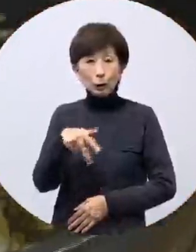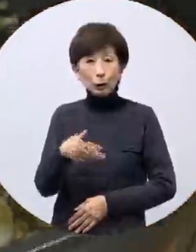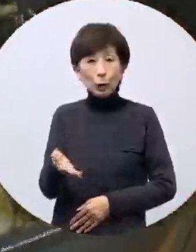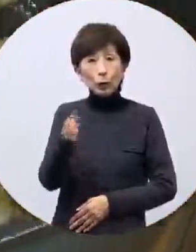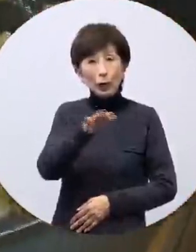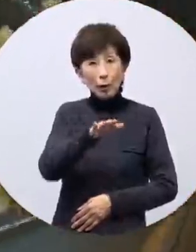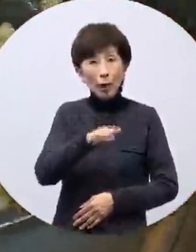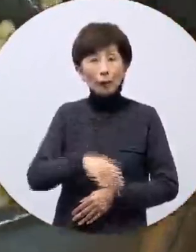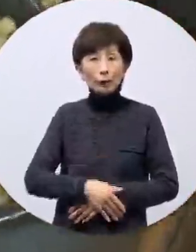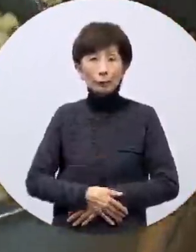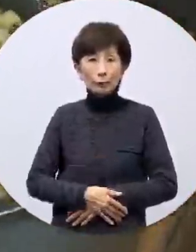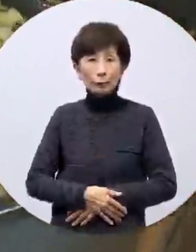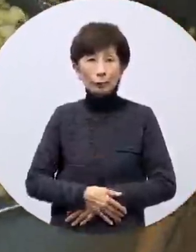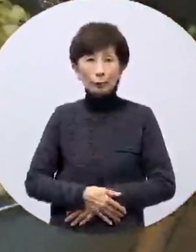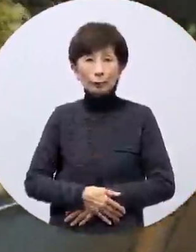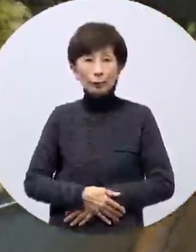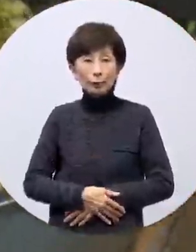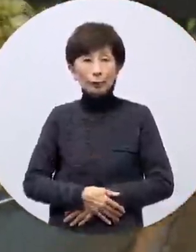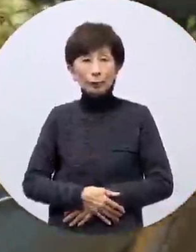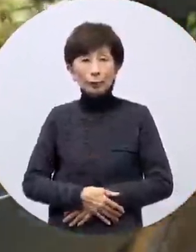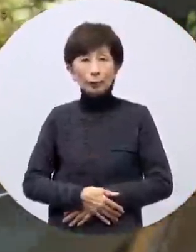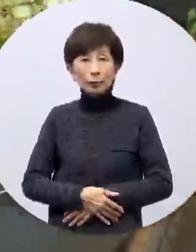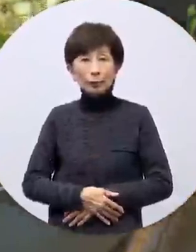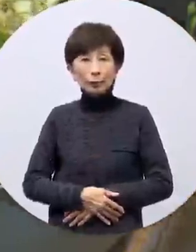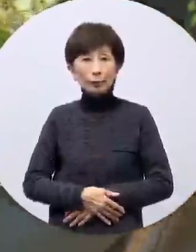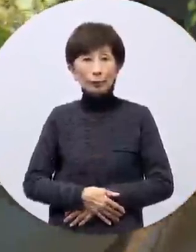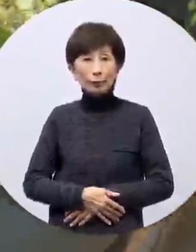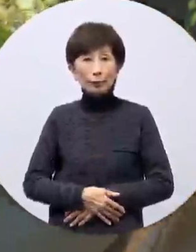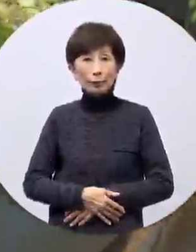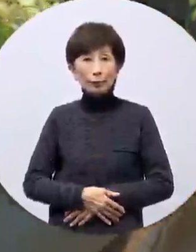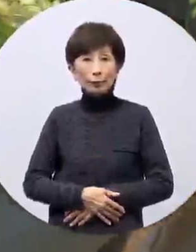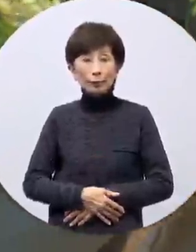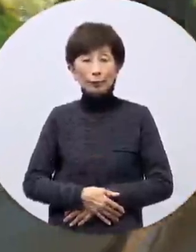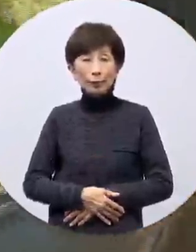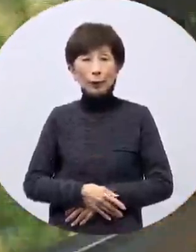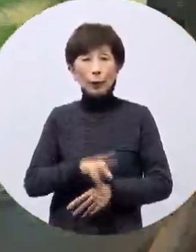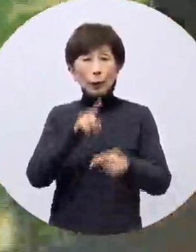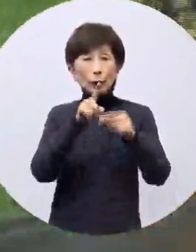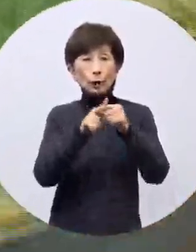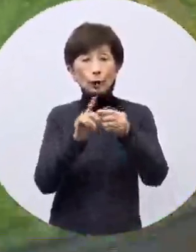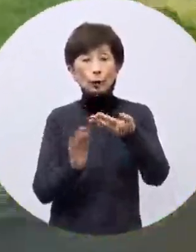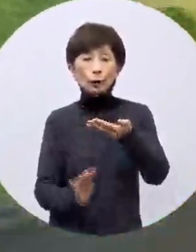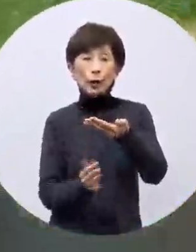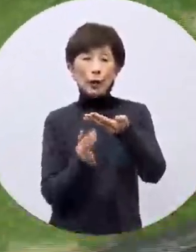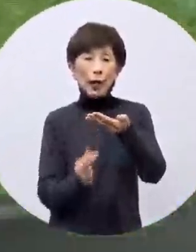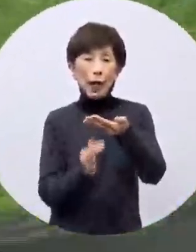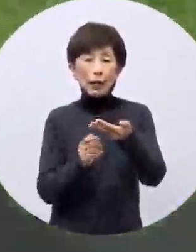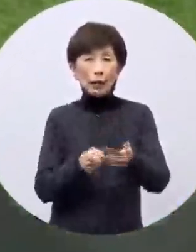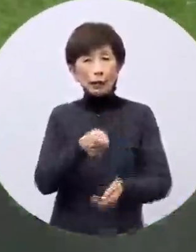はい、ペースト状のほうれん草が入ります。 中火で加熱していきます。